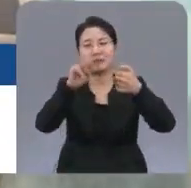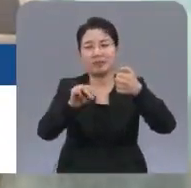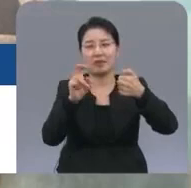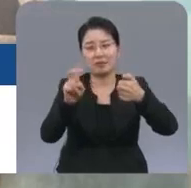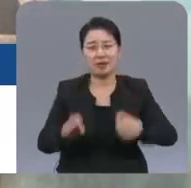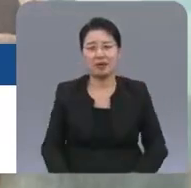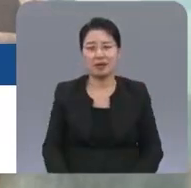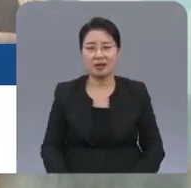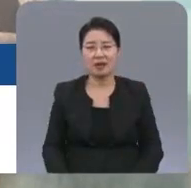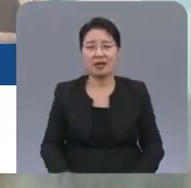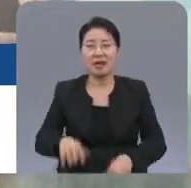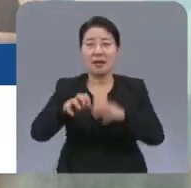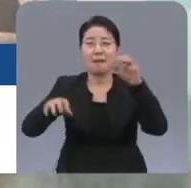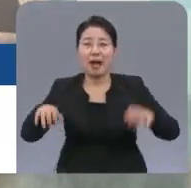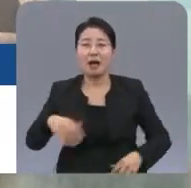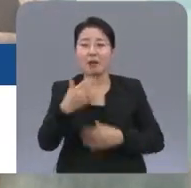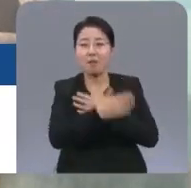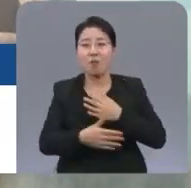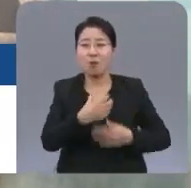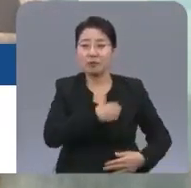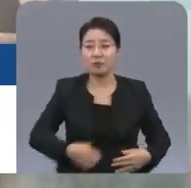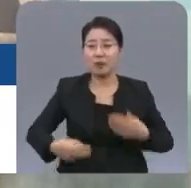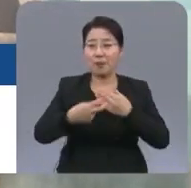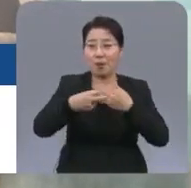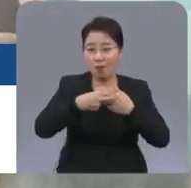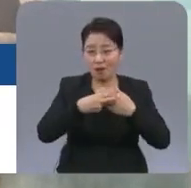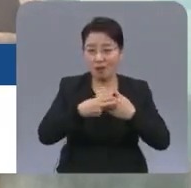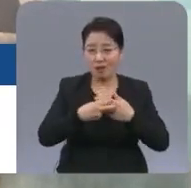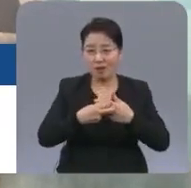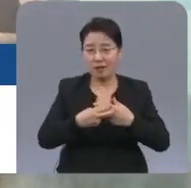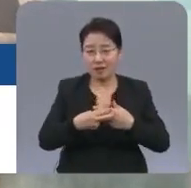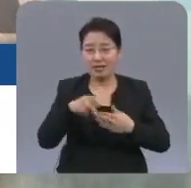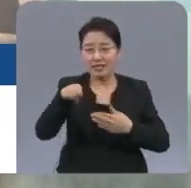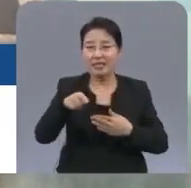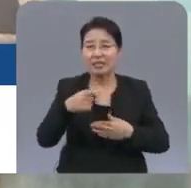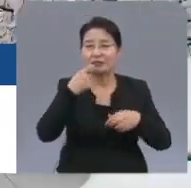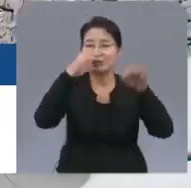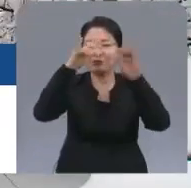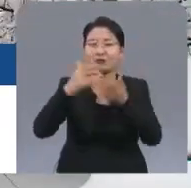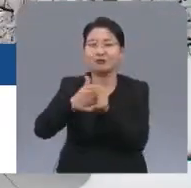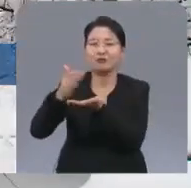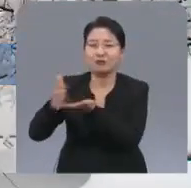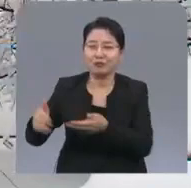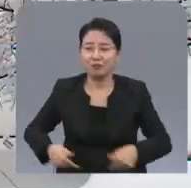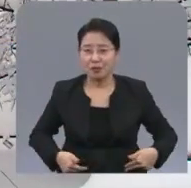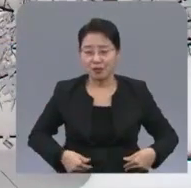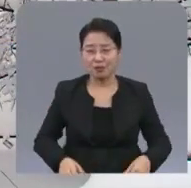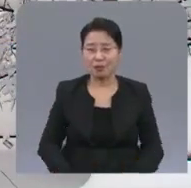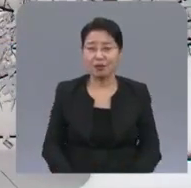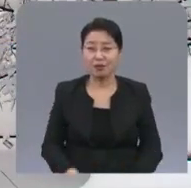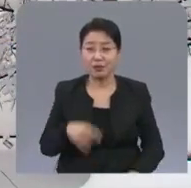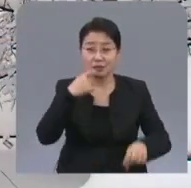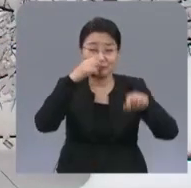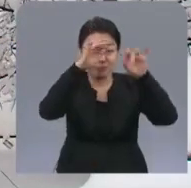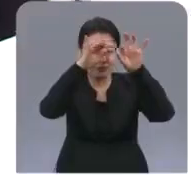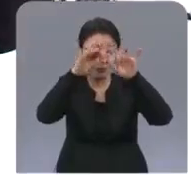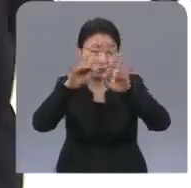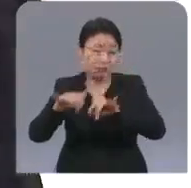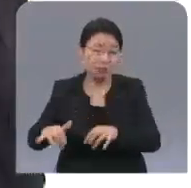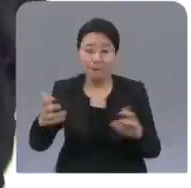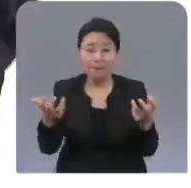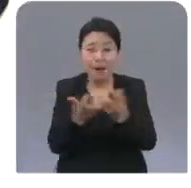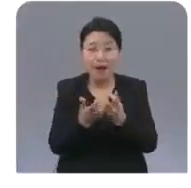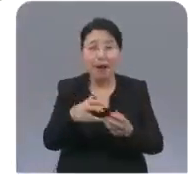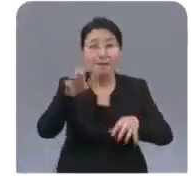tấp nập chạy qua chạy lại trưởng thôn chia sẻ tuyết rơi dày hơn 50 cm phủ kín cả đường xá hay các cơ sở như trạm xá